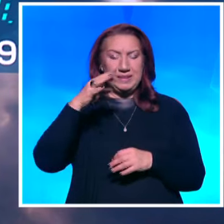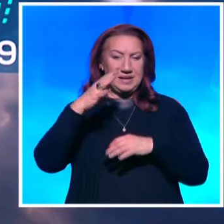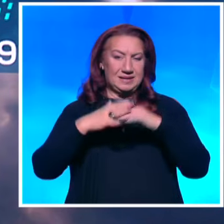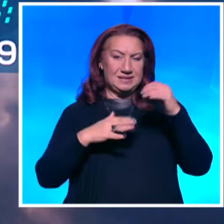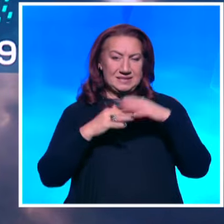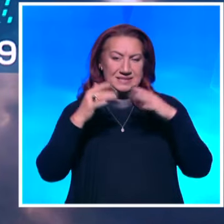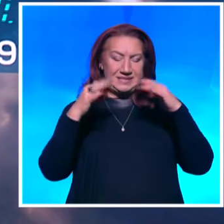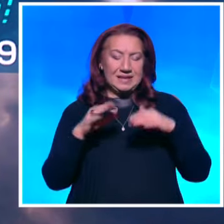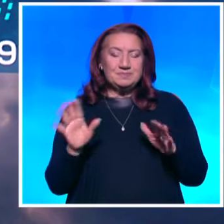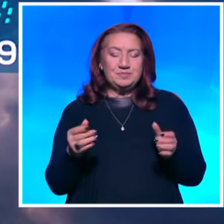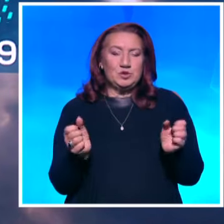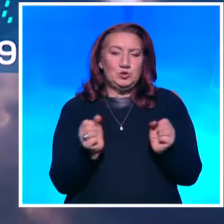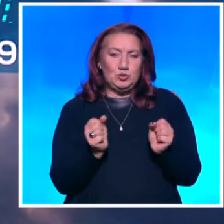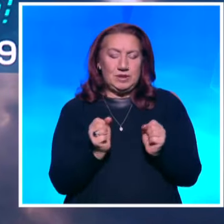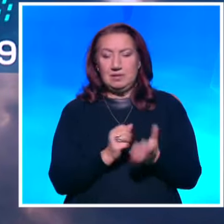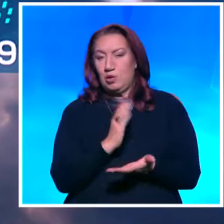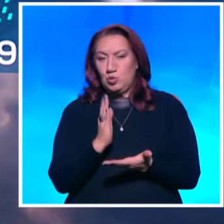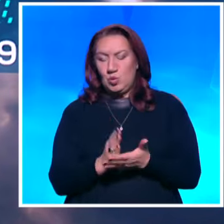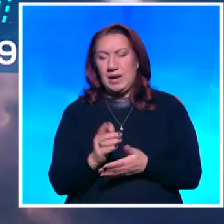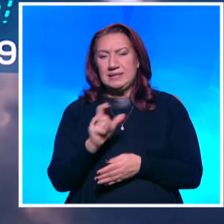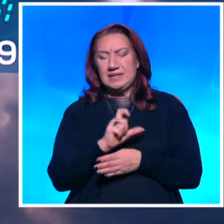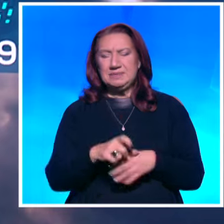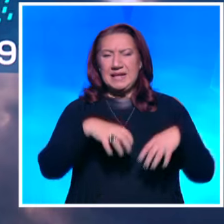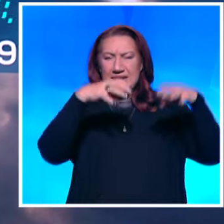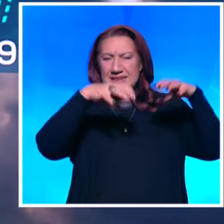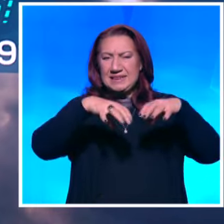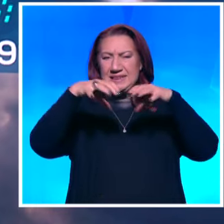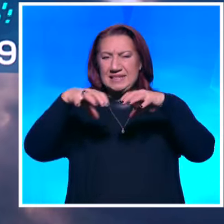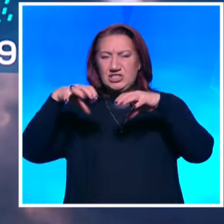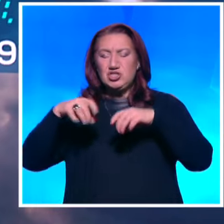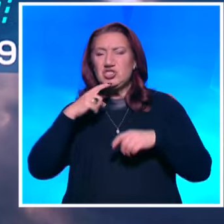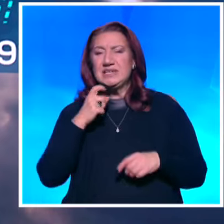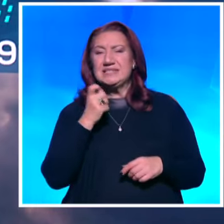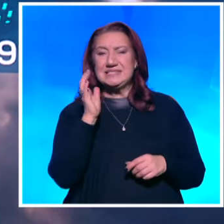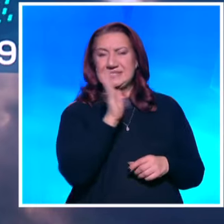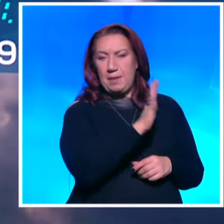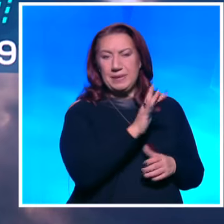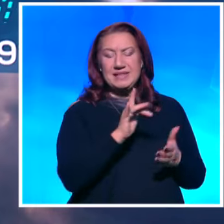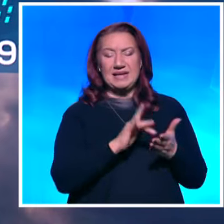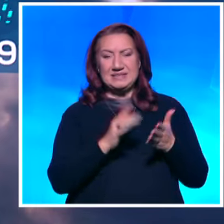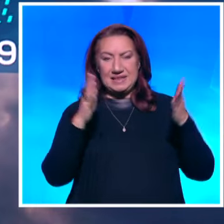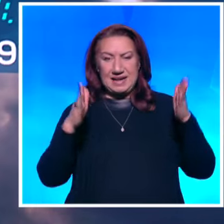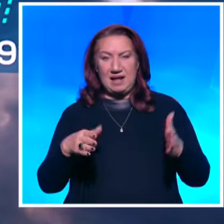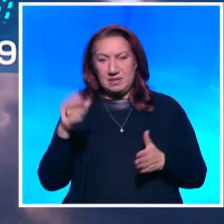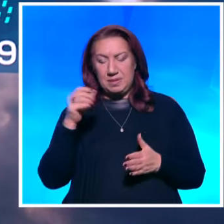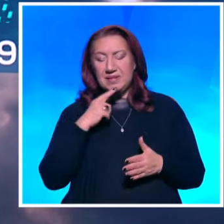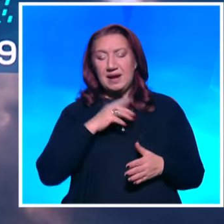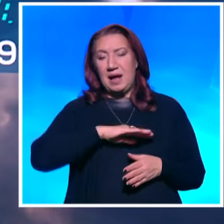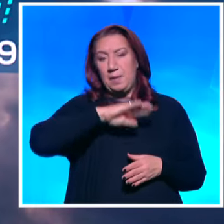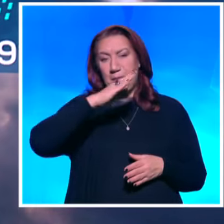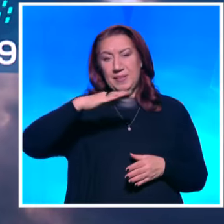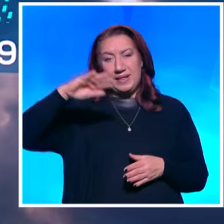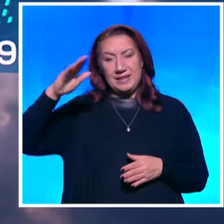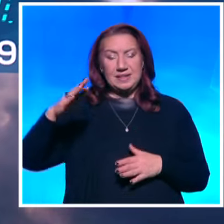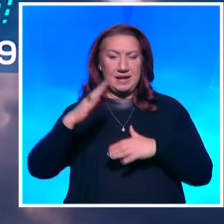понижение на температурите. До края на седмицата дъжд на много места в западна и централна България, а в планините от сняг. Има